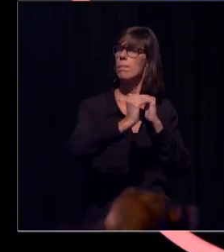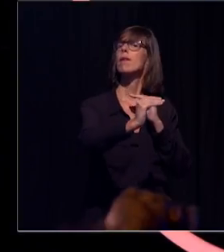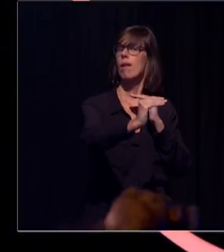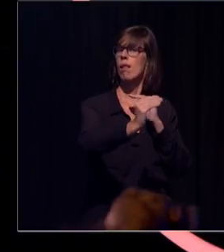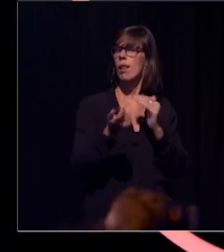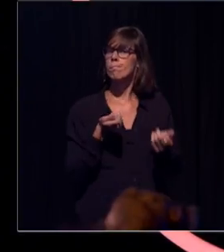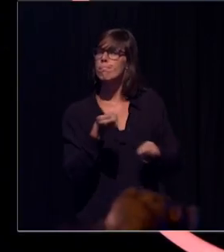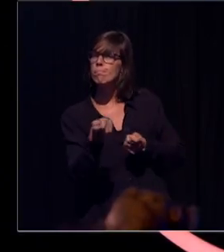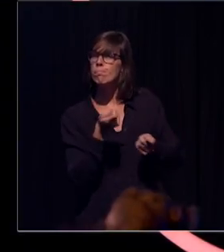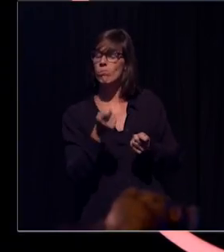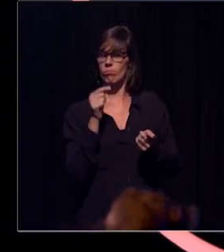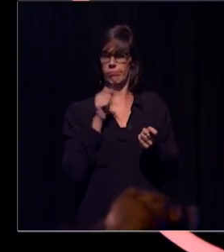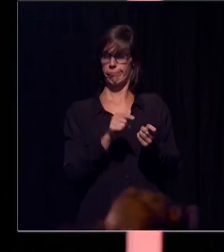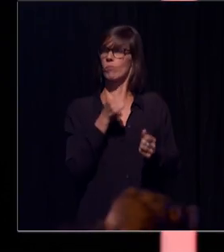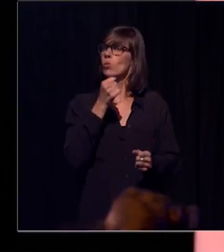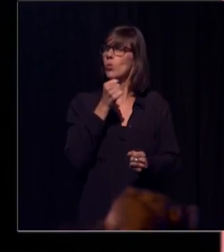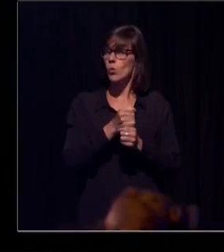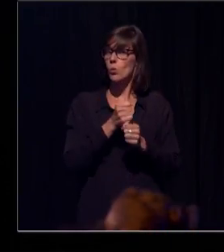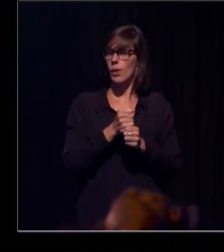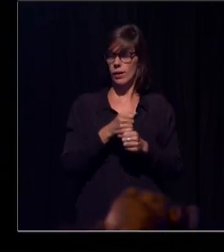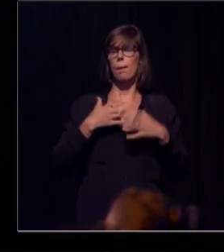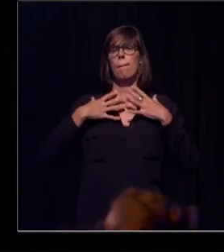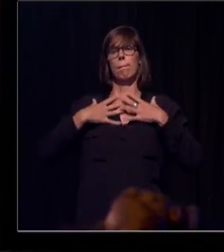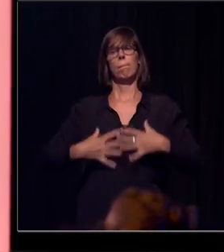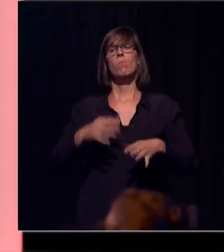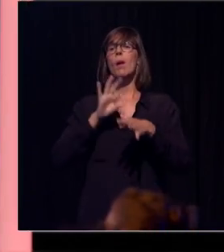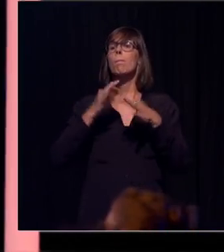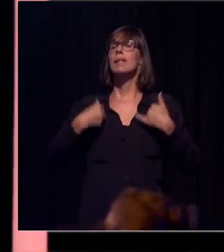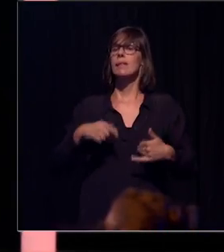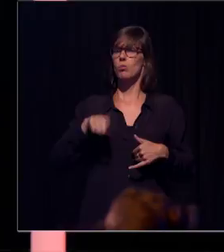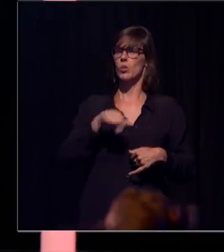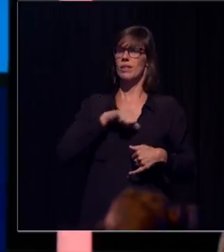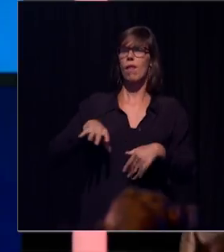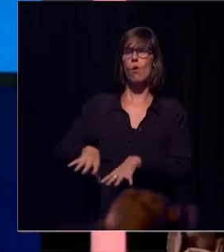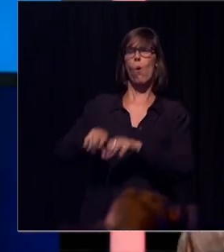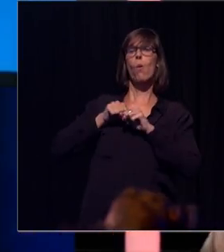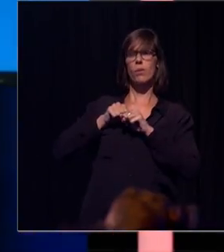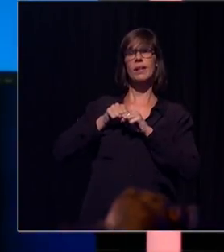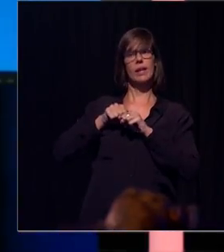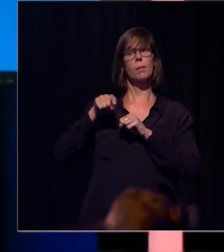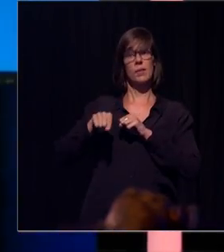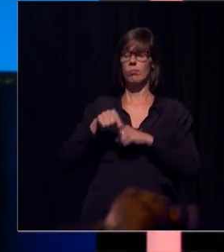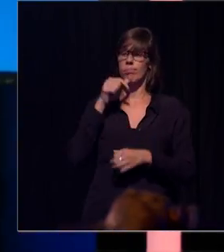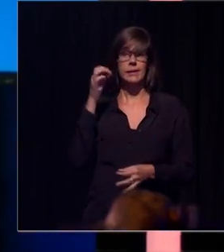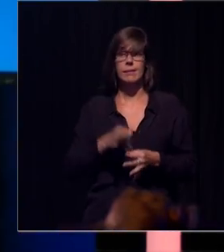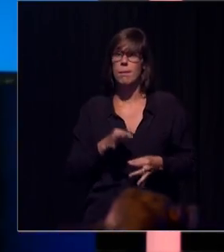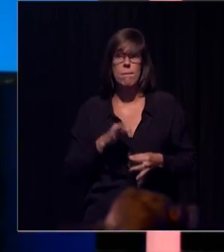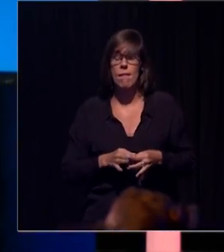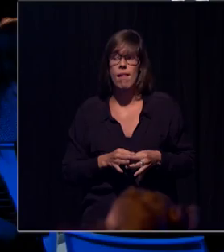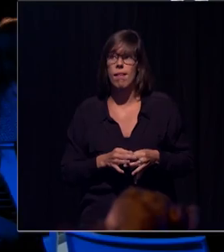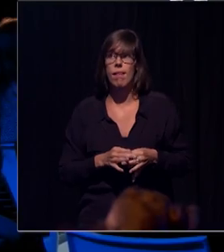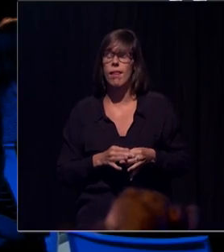houden. En dat allemaal moet nu overgenomen worden door de patiënt met type 1 diabetes.